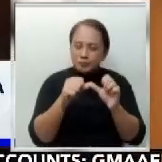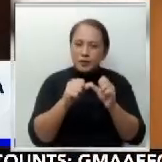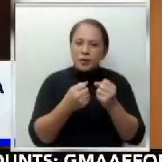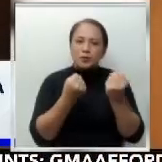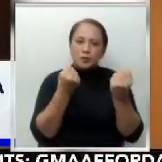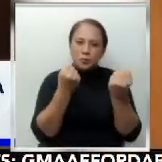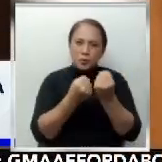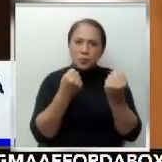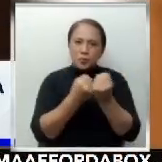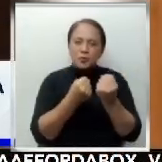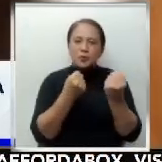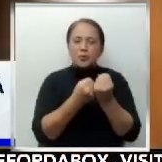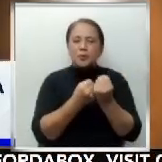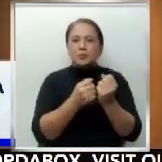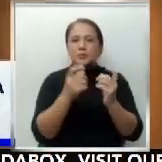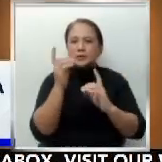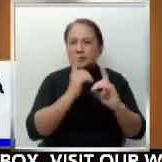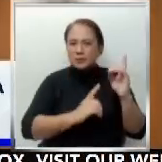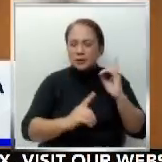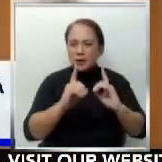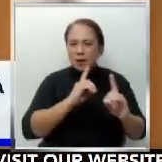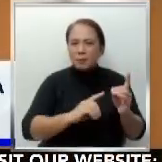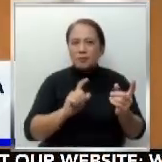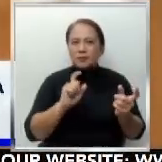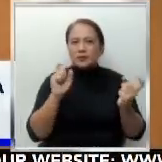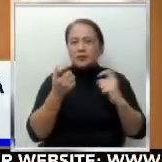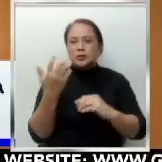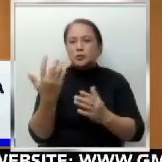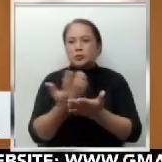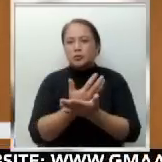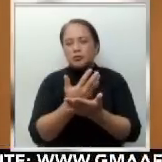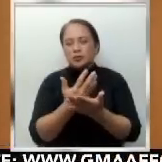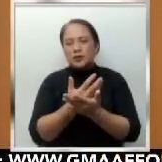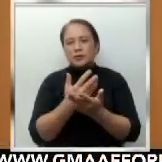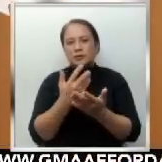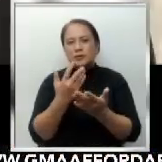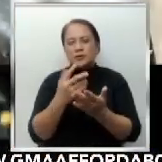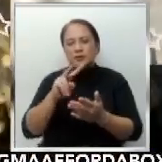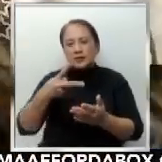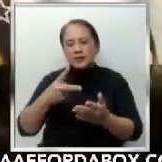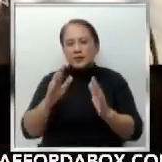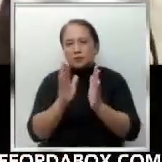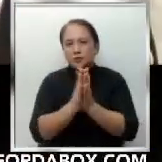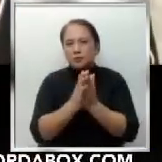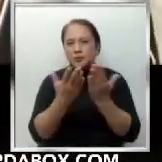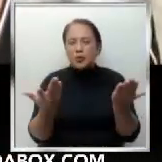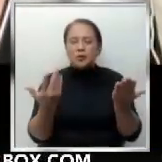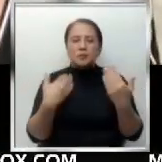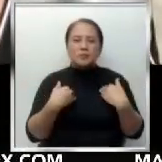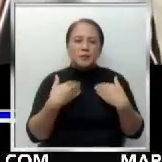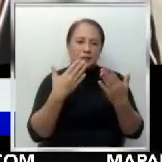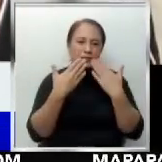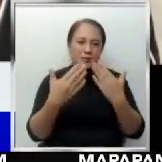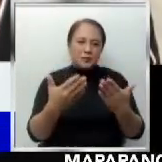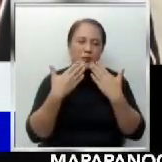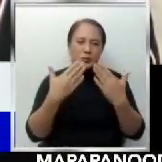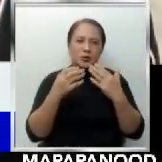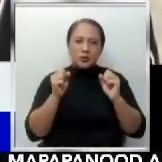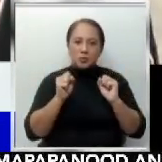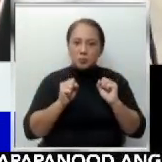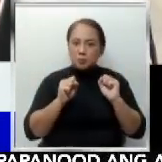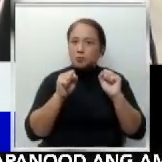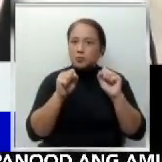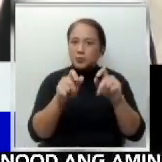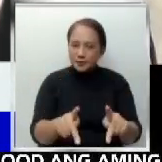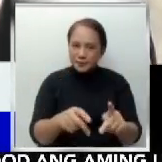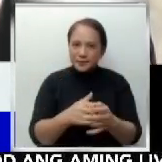serye na tatawid na sa pangalawang aklat. Unang-una sa lahat, nagpapasalamat ako sa malaking opportunity na ito.